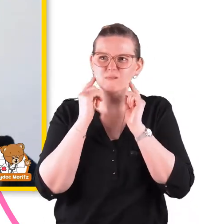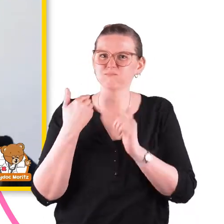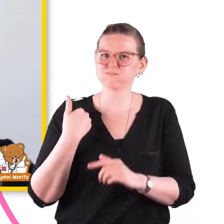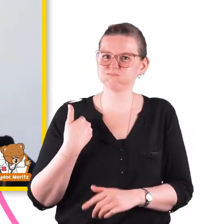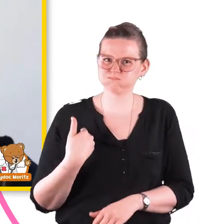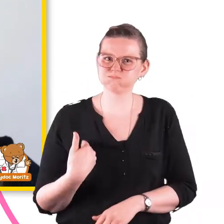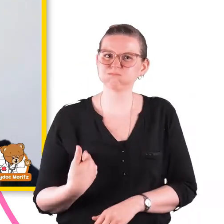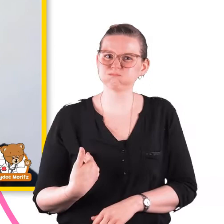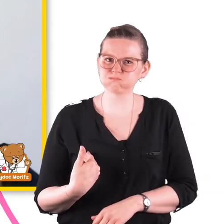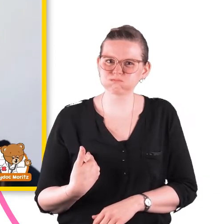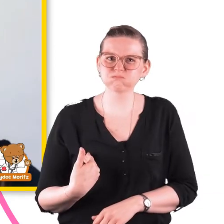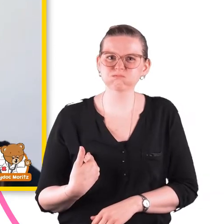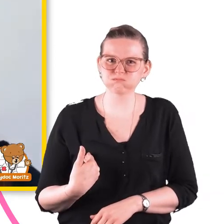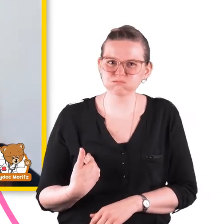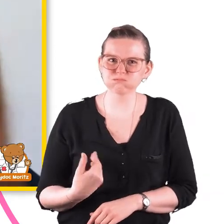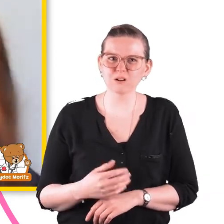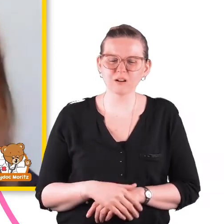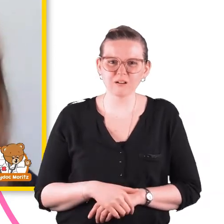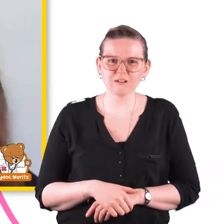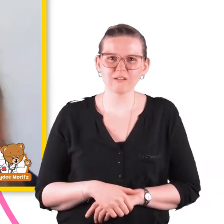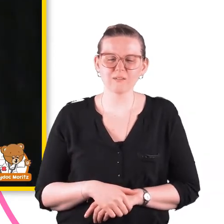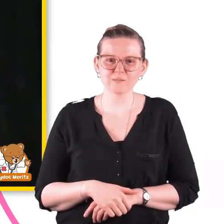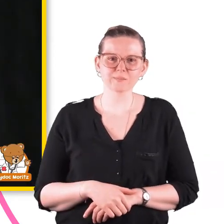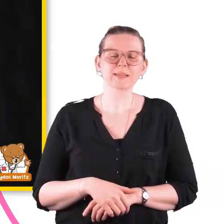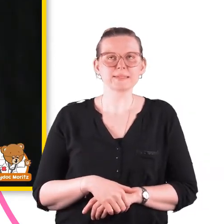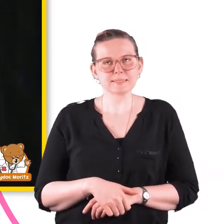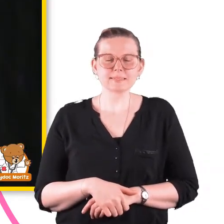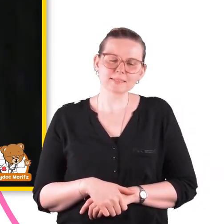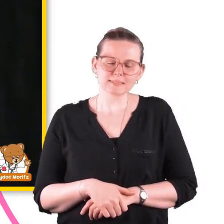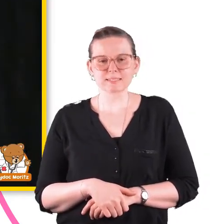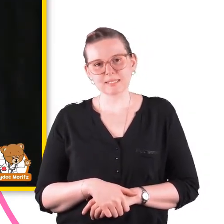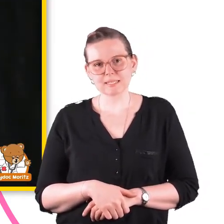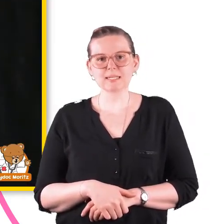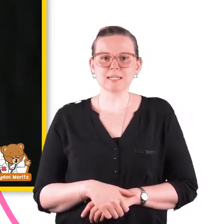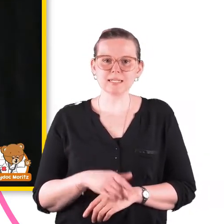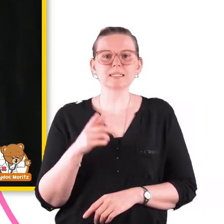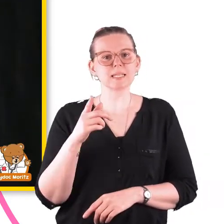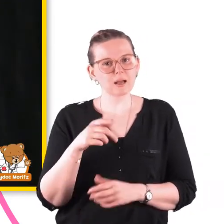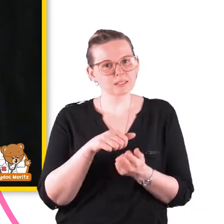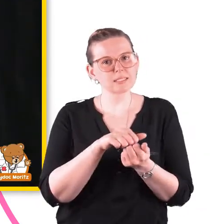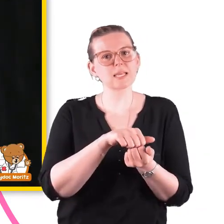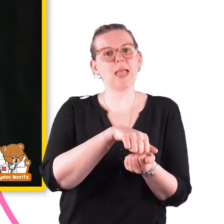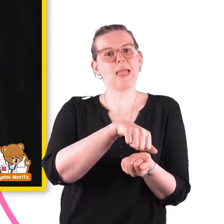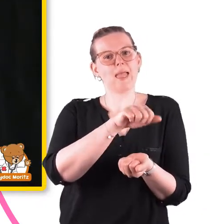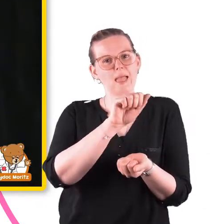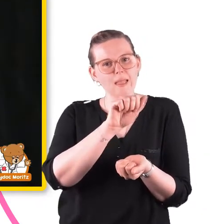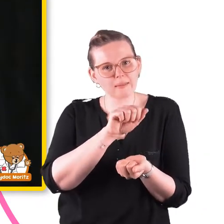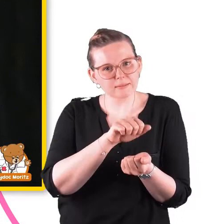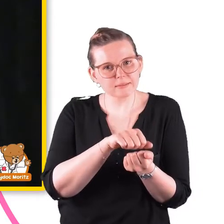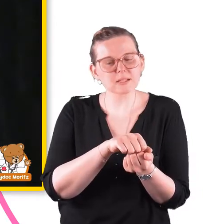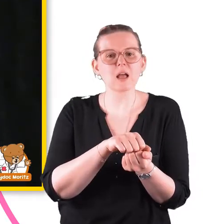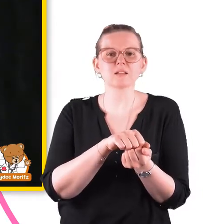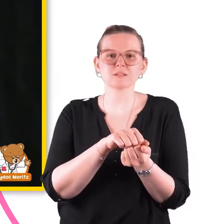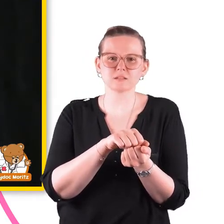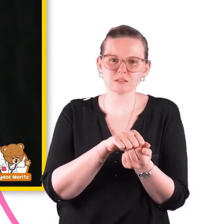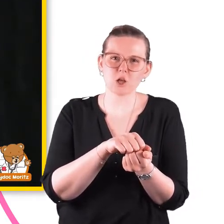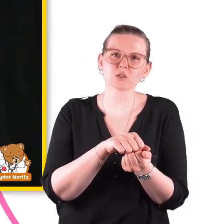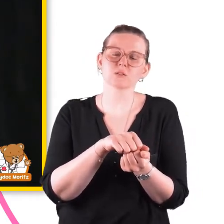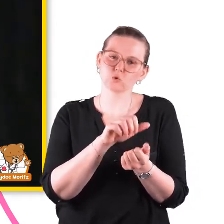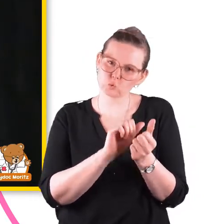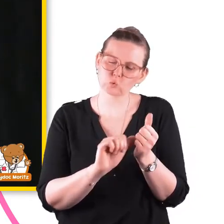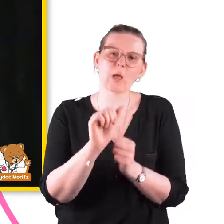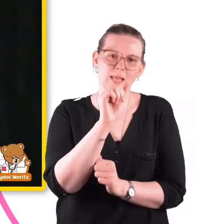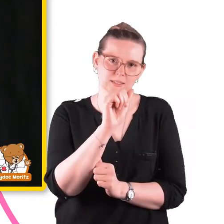Dauer ganz schön auf die Gesundheit, das Meckern. Nun gut, also die Beschwerden beim Gähnmuskelkater kommen